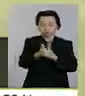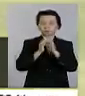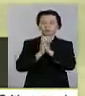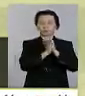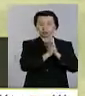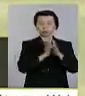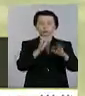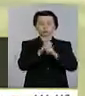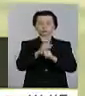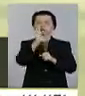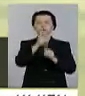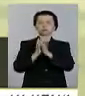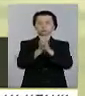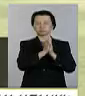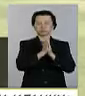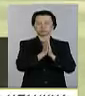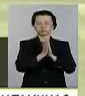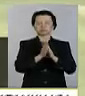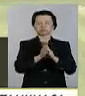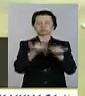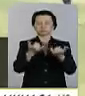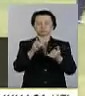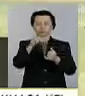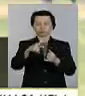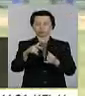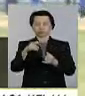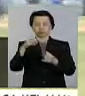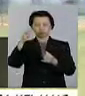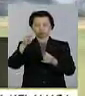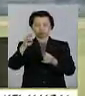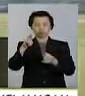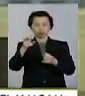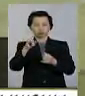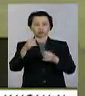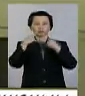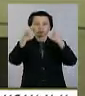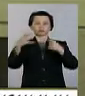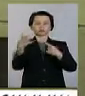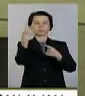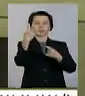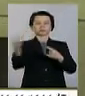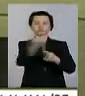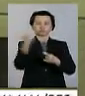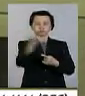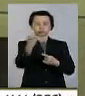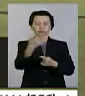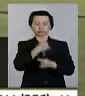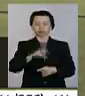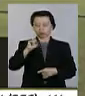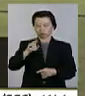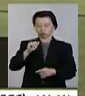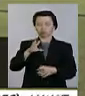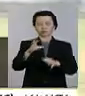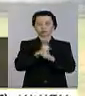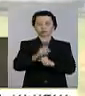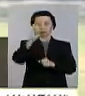yang memperoleh 9 larian pada ining pertama. Mundiandi berjaya memperoleh 4 larian selain Suhan Alagradam memperoleh